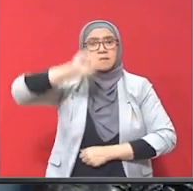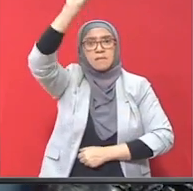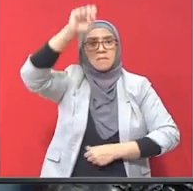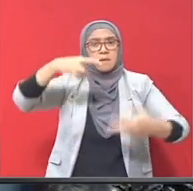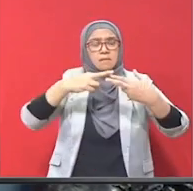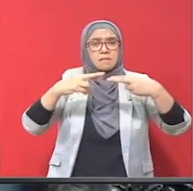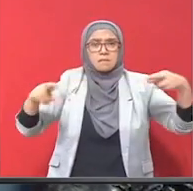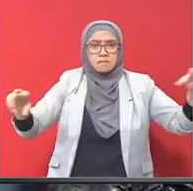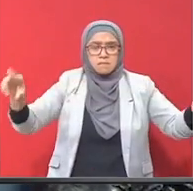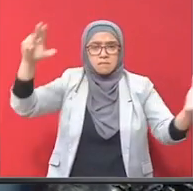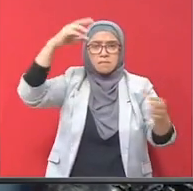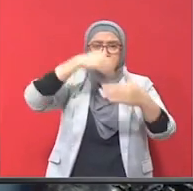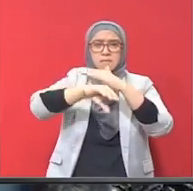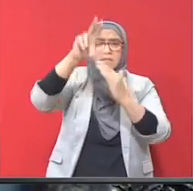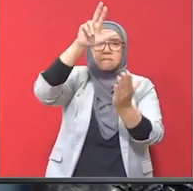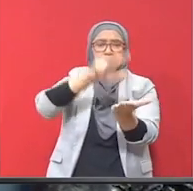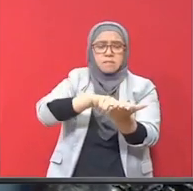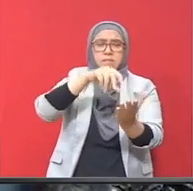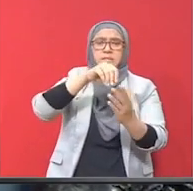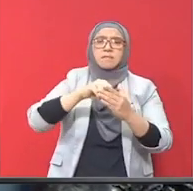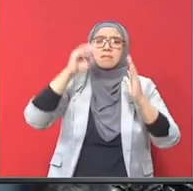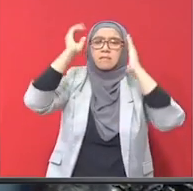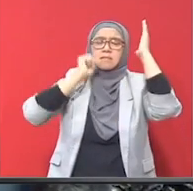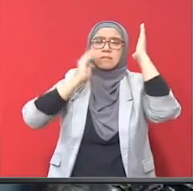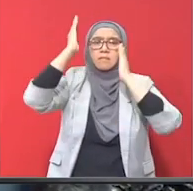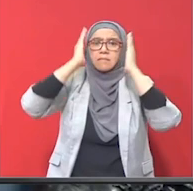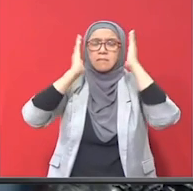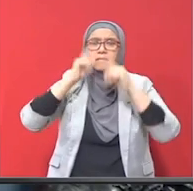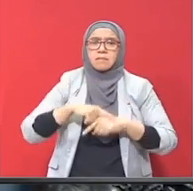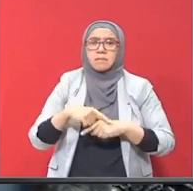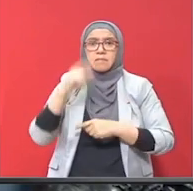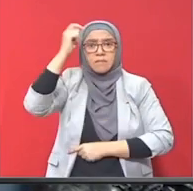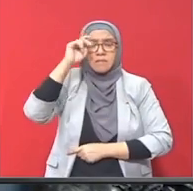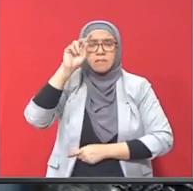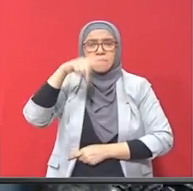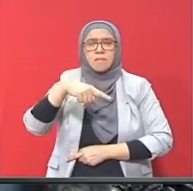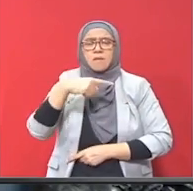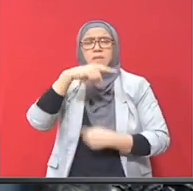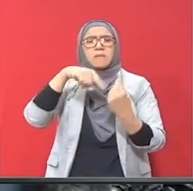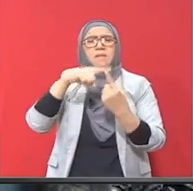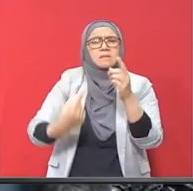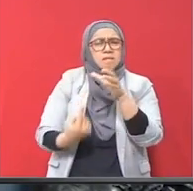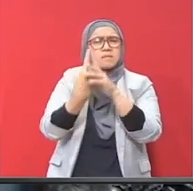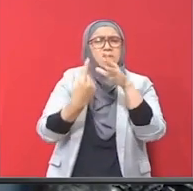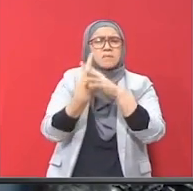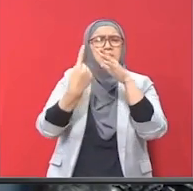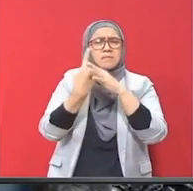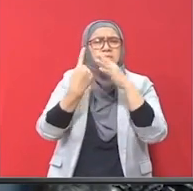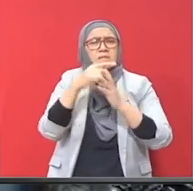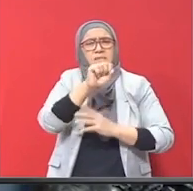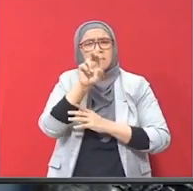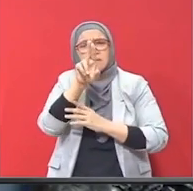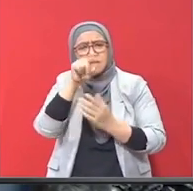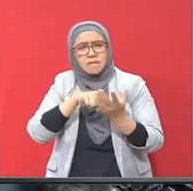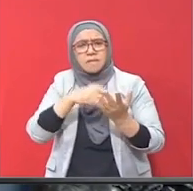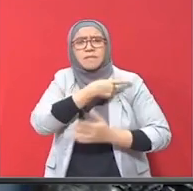menyertai persekutuan Malaysia Tuhan itu berdua setiap kali kenyataan berhubung isu tuntutan ke atas Sabah timbul Kementerian Luar Negeri